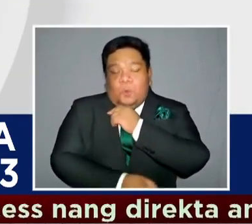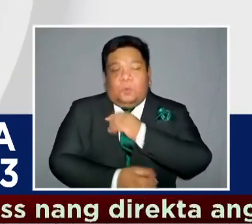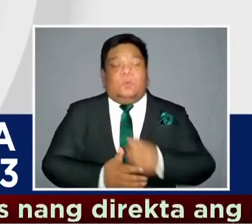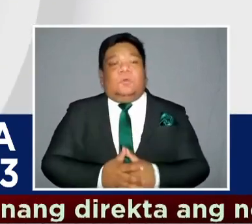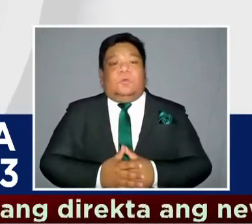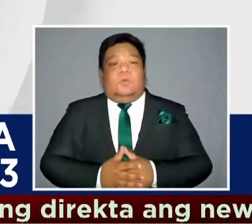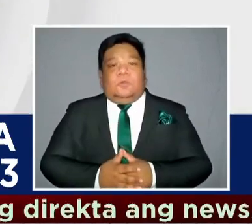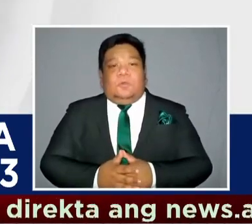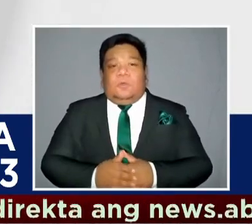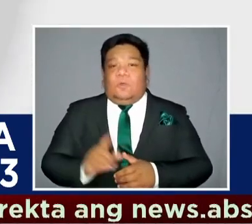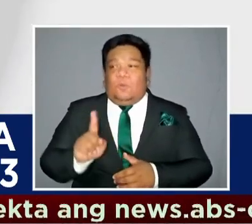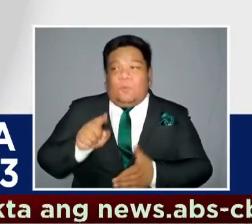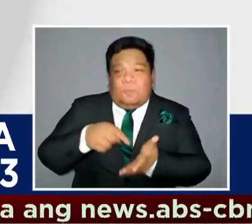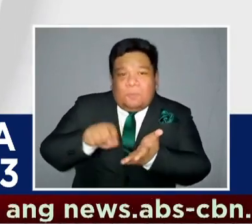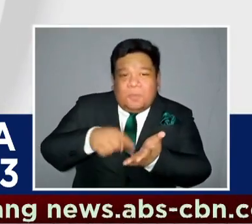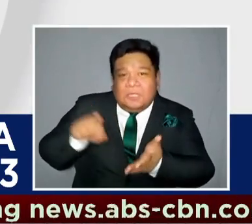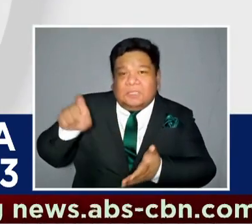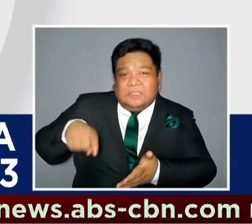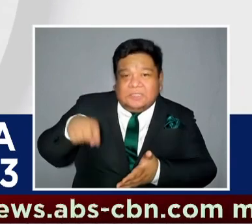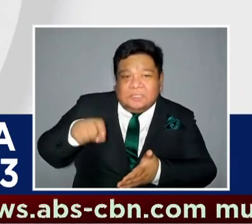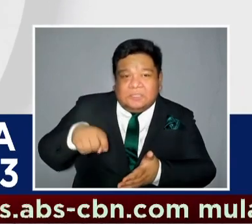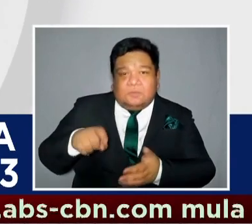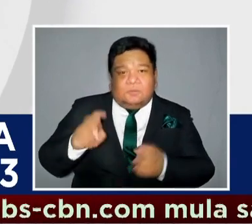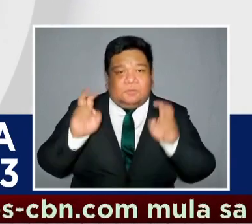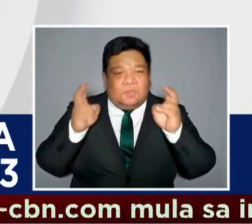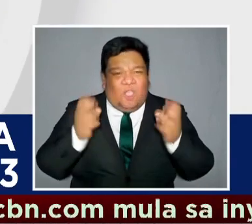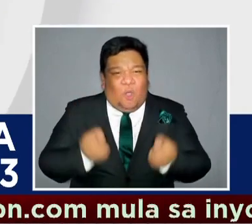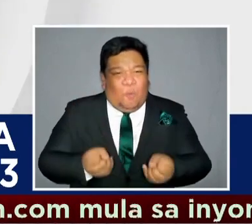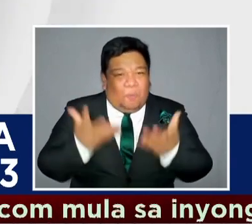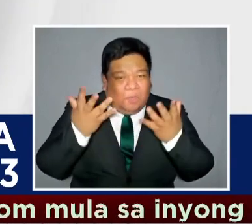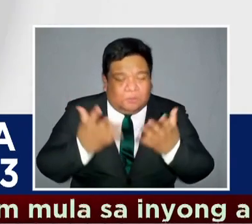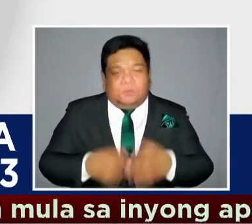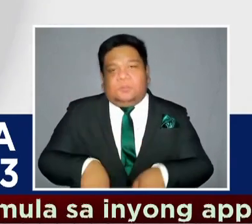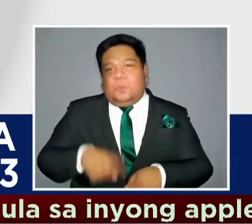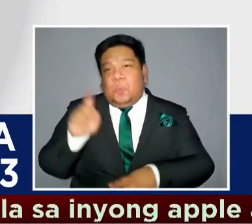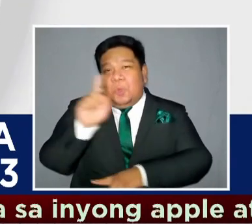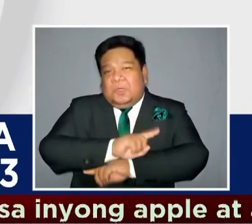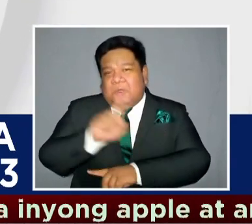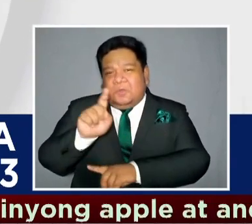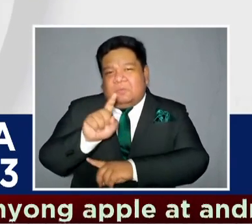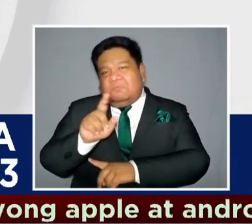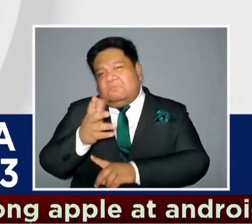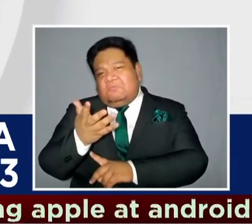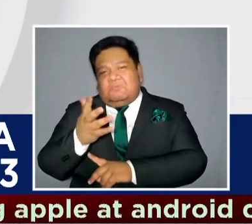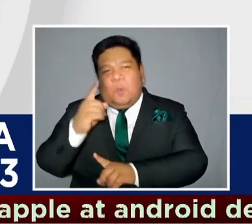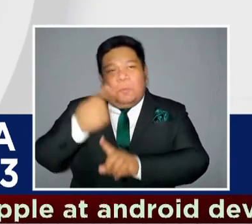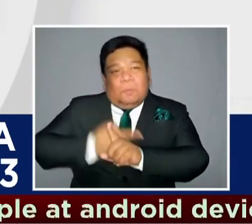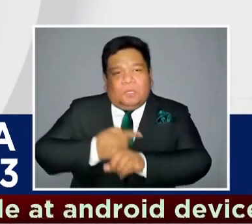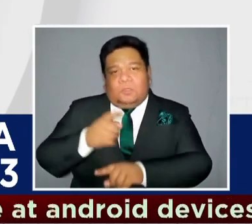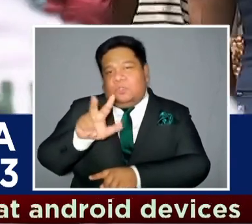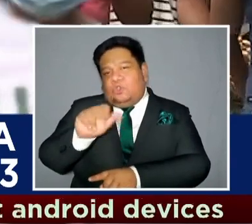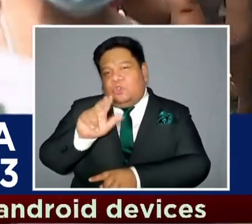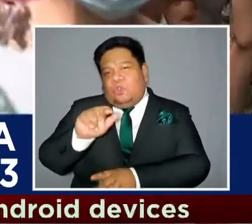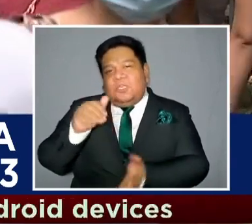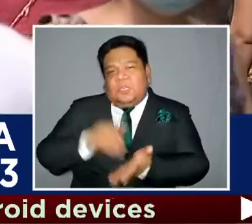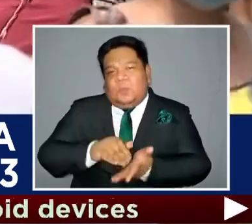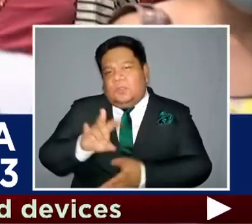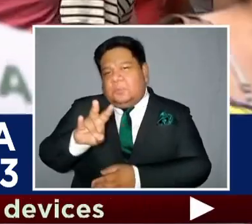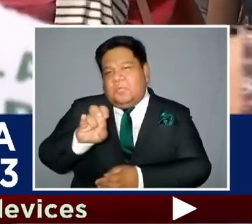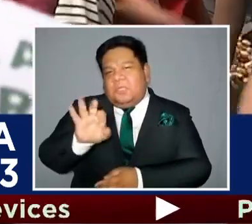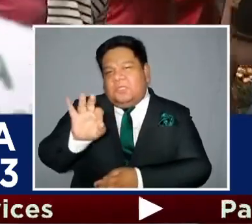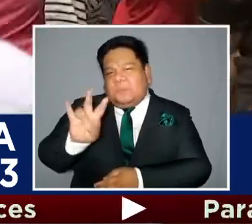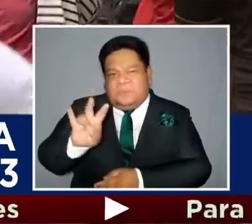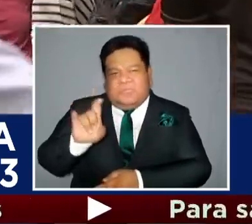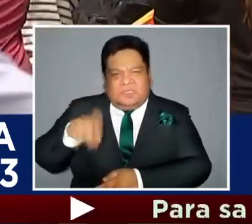pangangailangan o tinatawag na poverty threshold ay 13,797 pesos kada buwan. Ayon sa